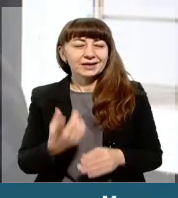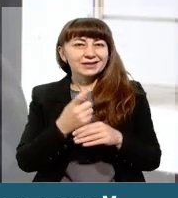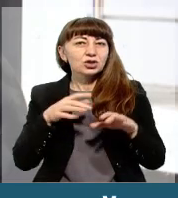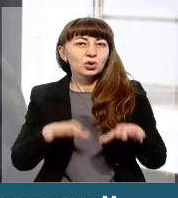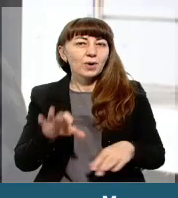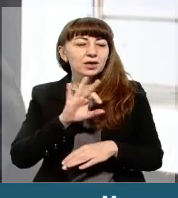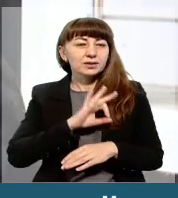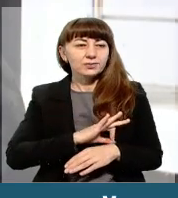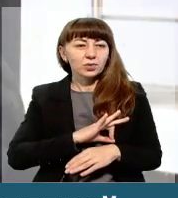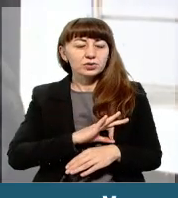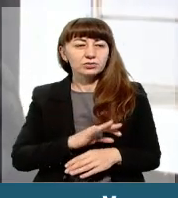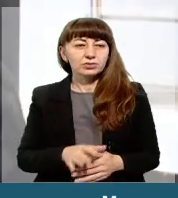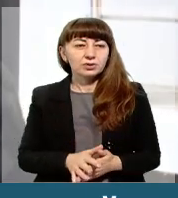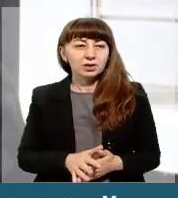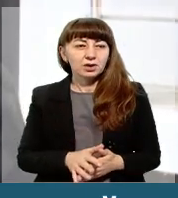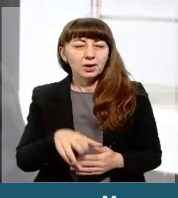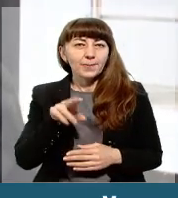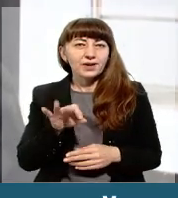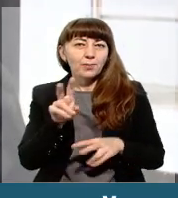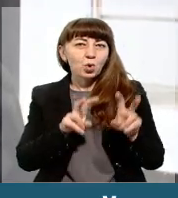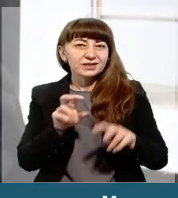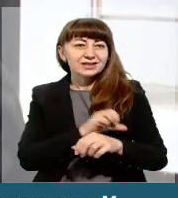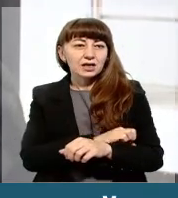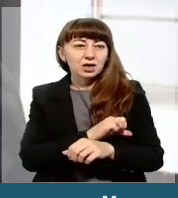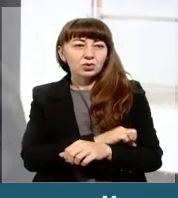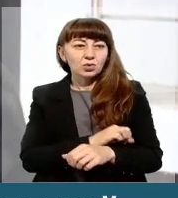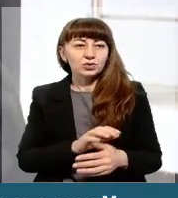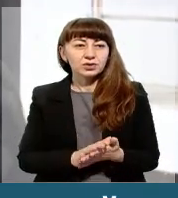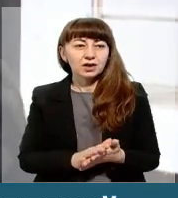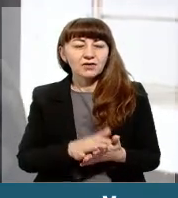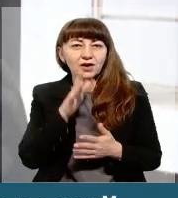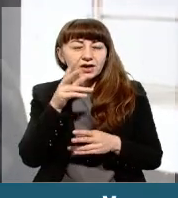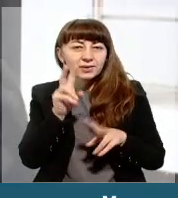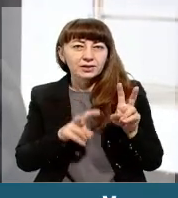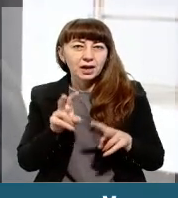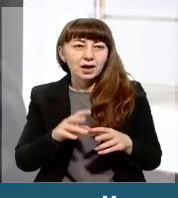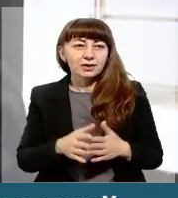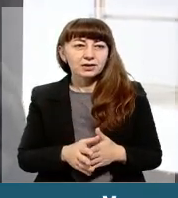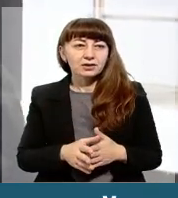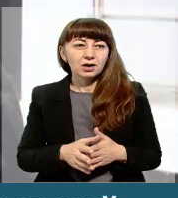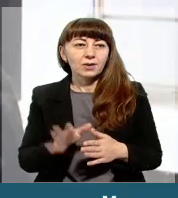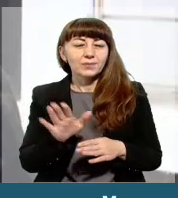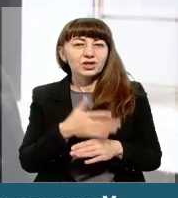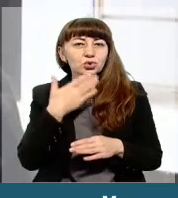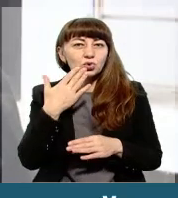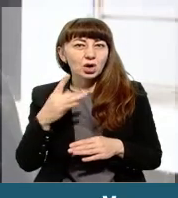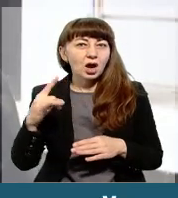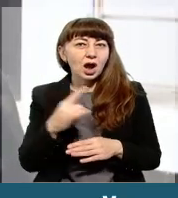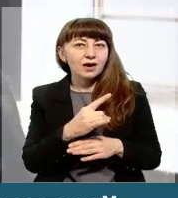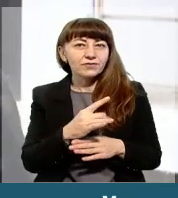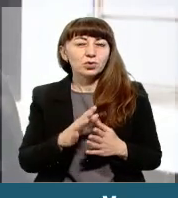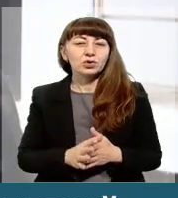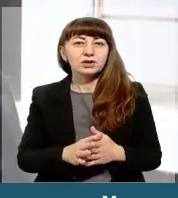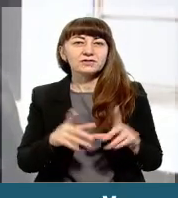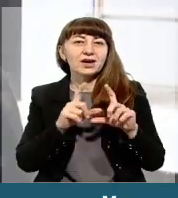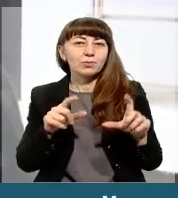собака используется при поиске наркотических средств, при досмотре багажа и ручной клади международных авиарейсов в